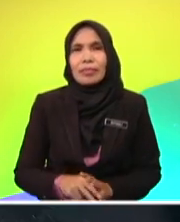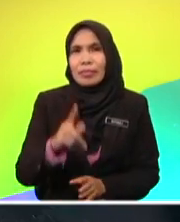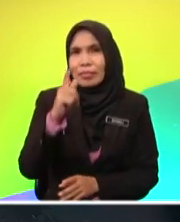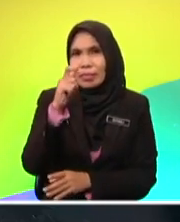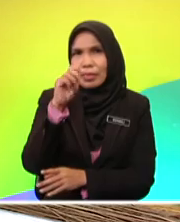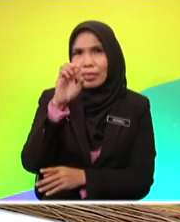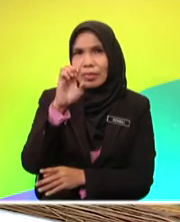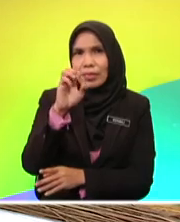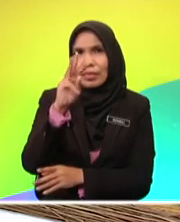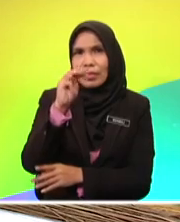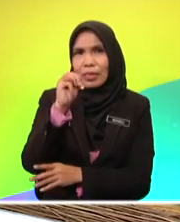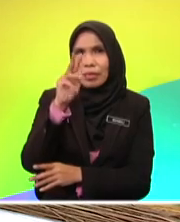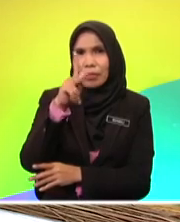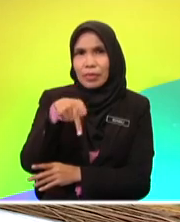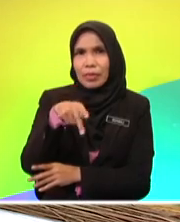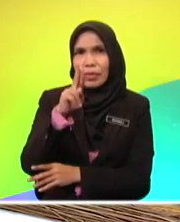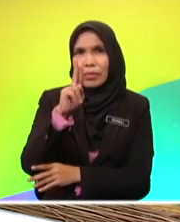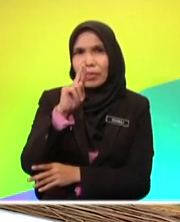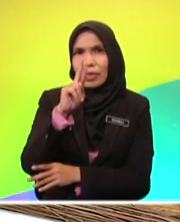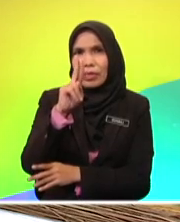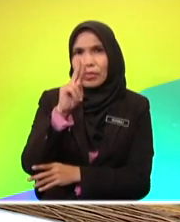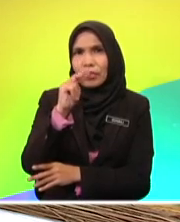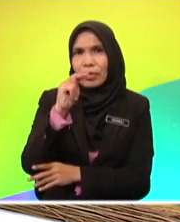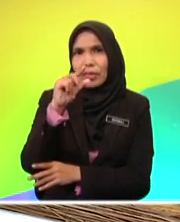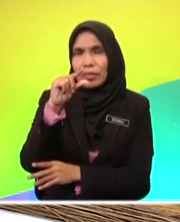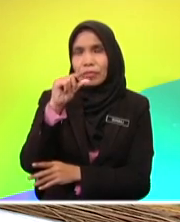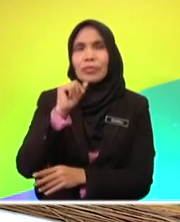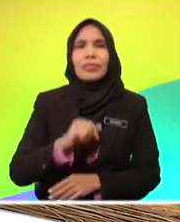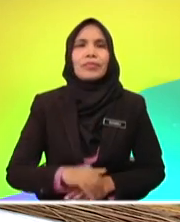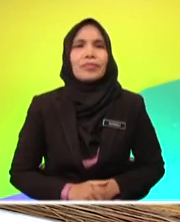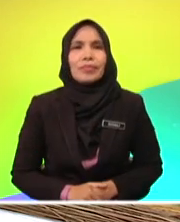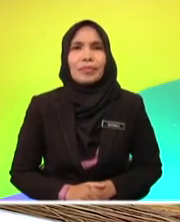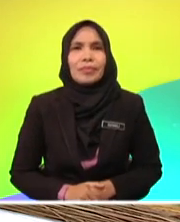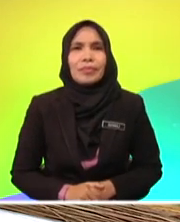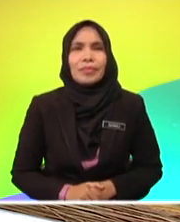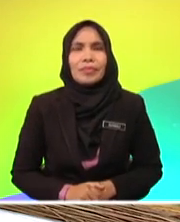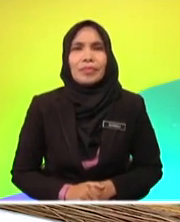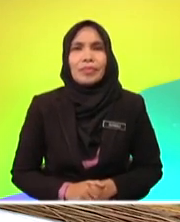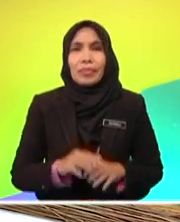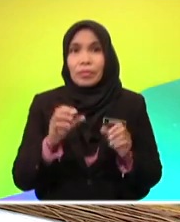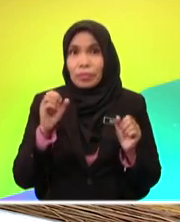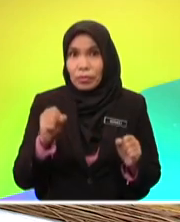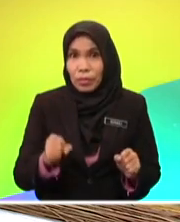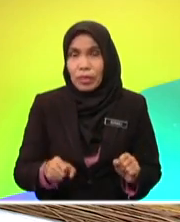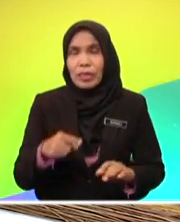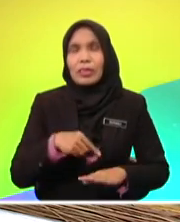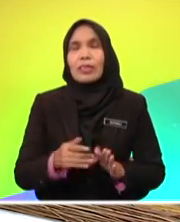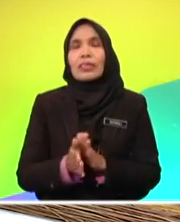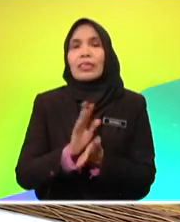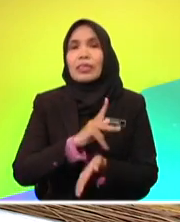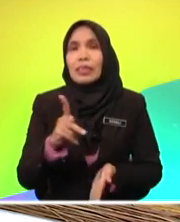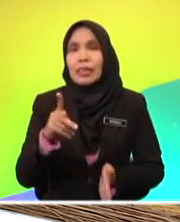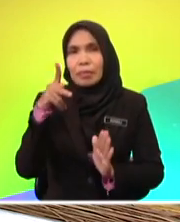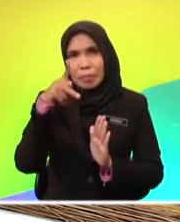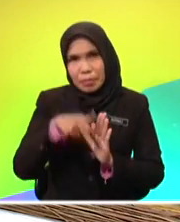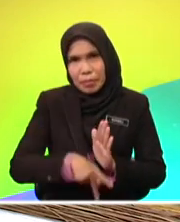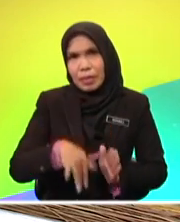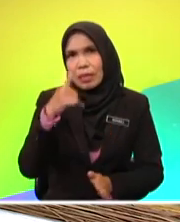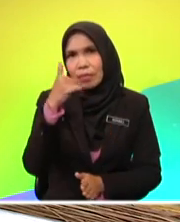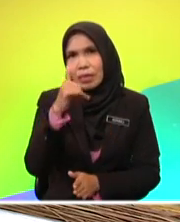jadikan tabung ataupun kita isi duit, shilling. Kita juga boleh jadikan sebagai permainan. Sekarang ni banyak